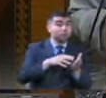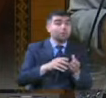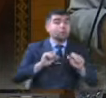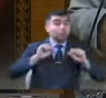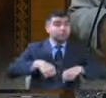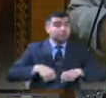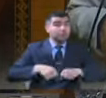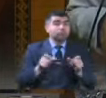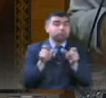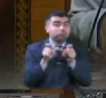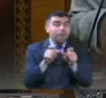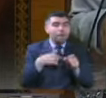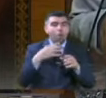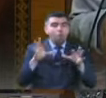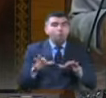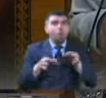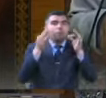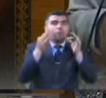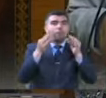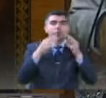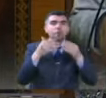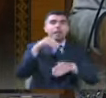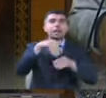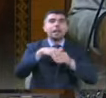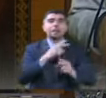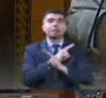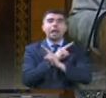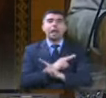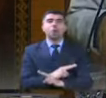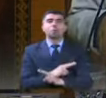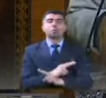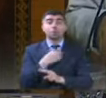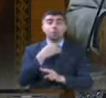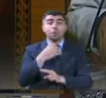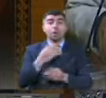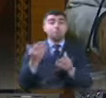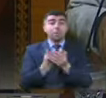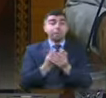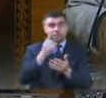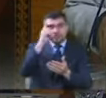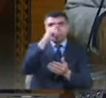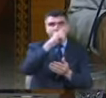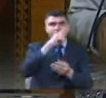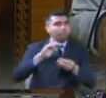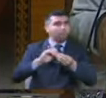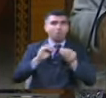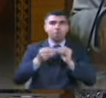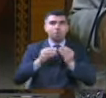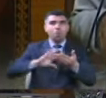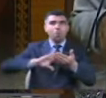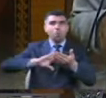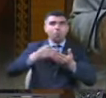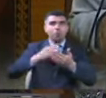الحكومة. أنا أذكر على سبيل المثال ملف التقاعد. ملف التقاعد هذا من الملفات الشائكة اللي كانت دائما مطروحة على